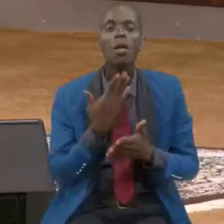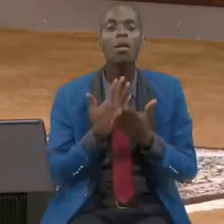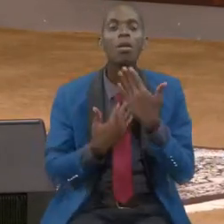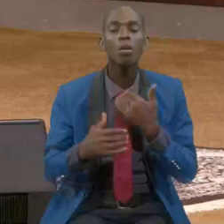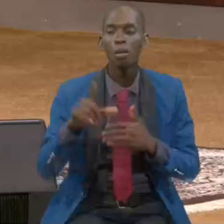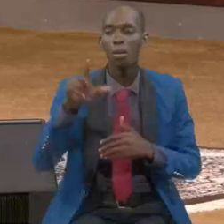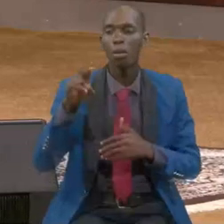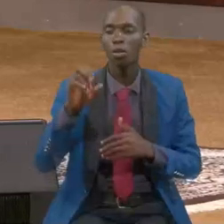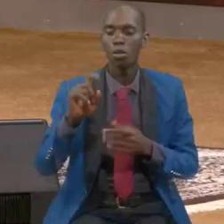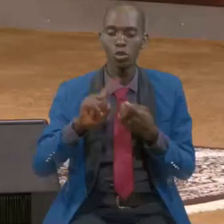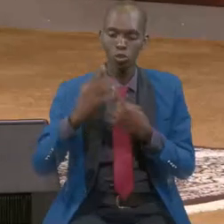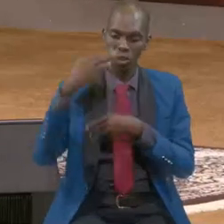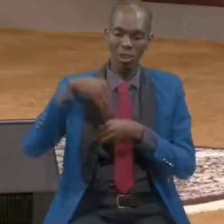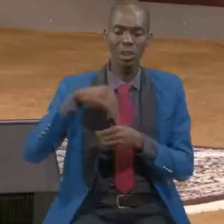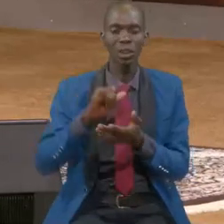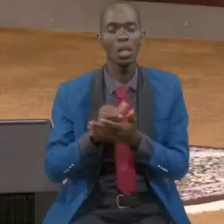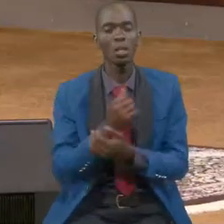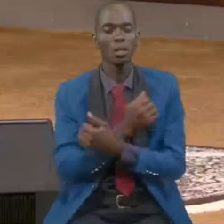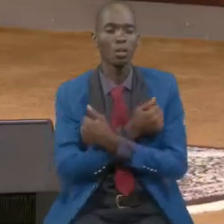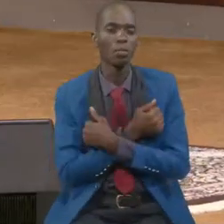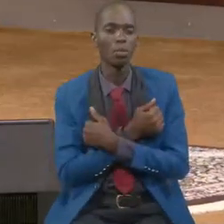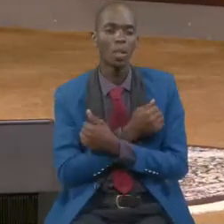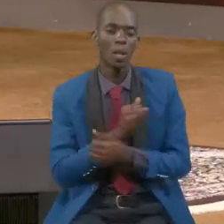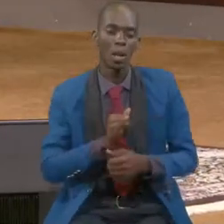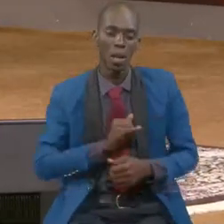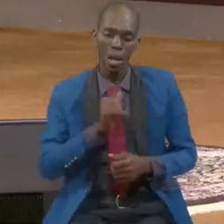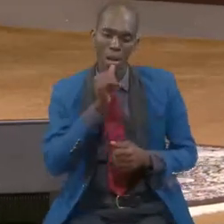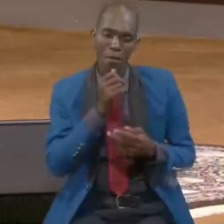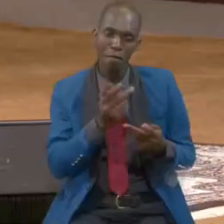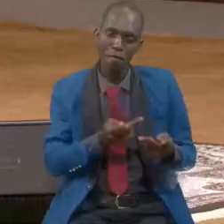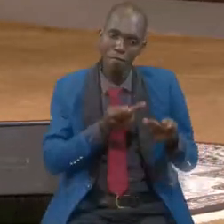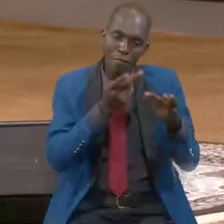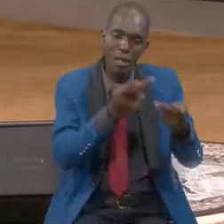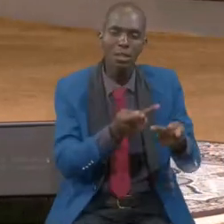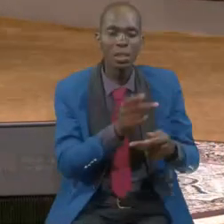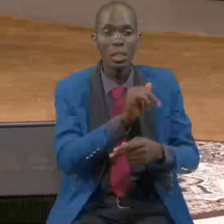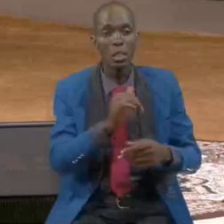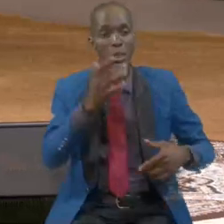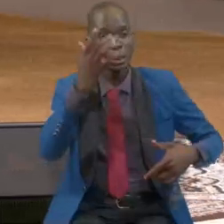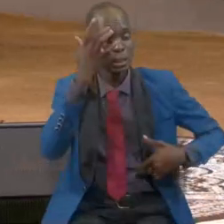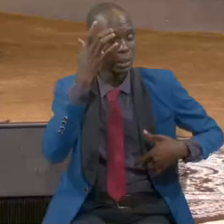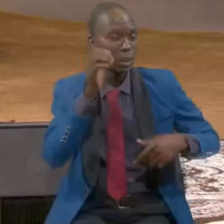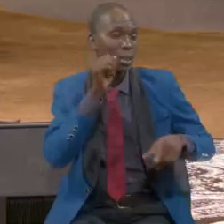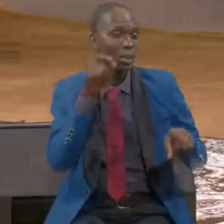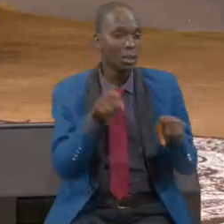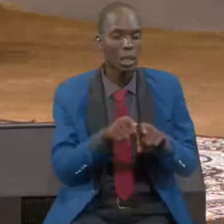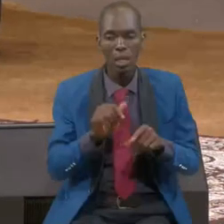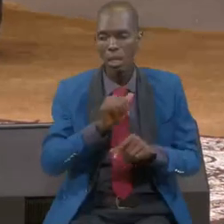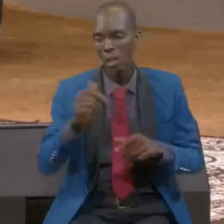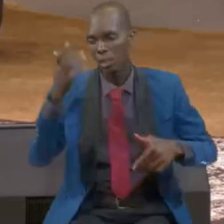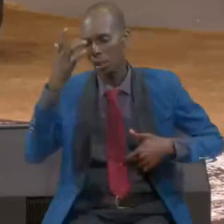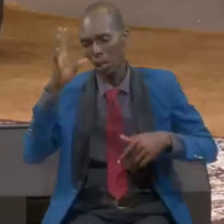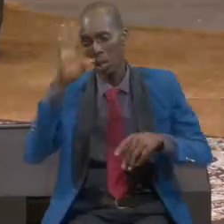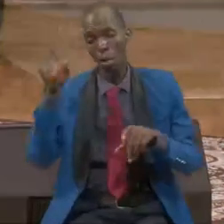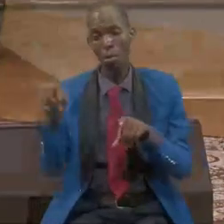convoitise de s'infiltrer. Je rends visite à une sœur malade, à un